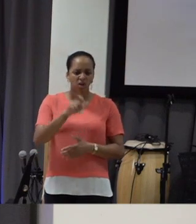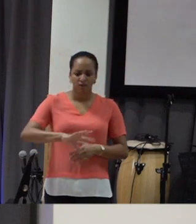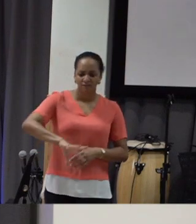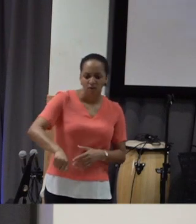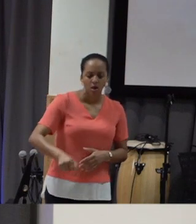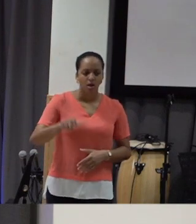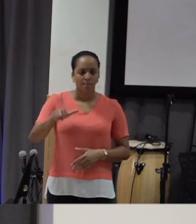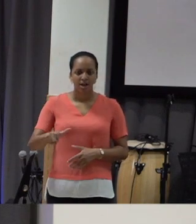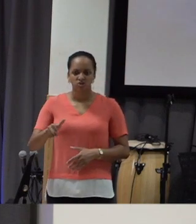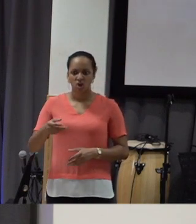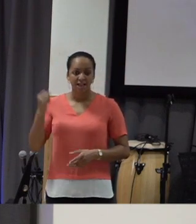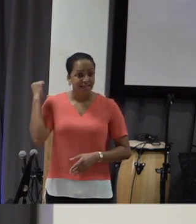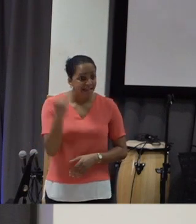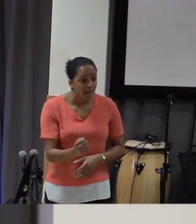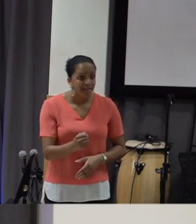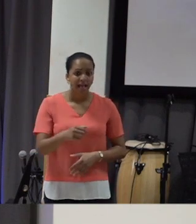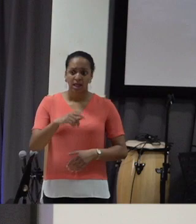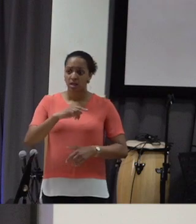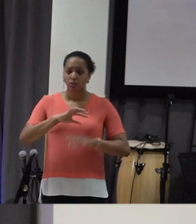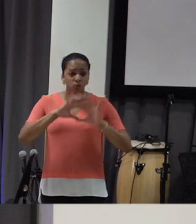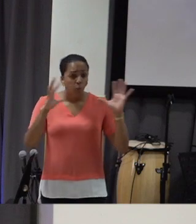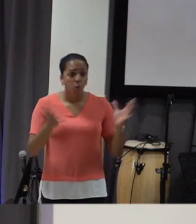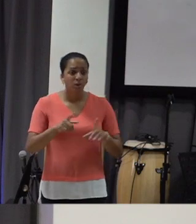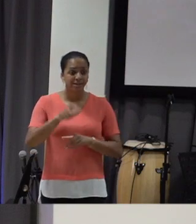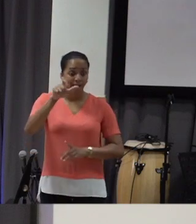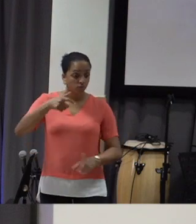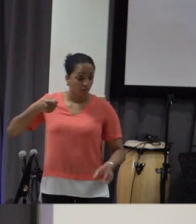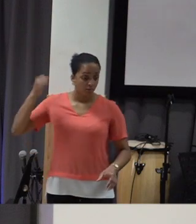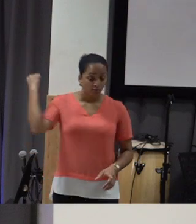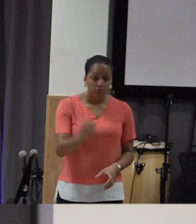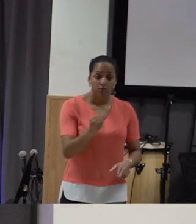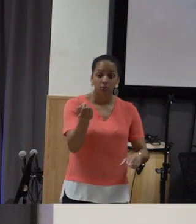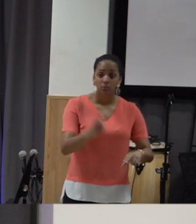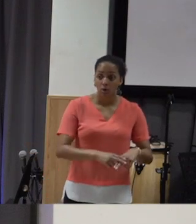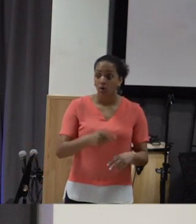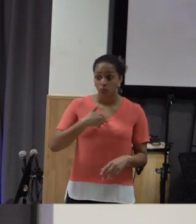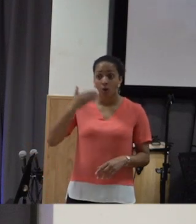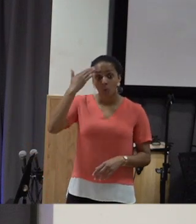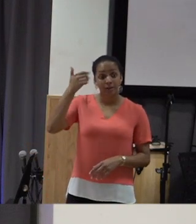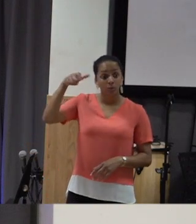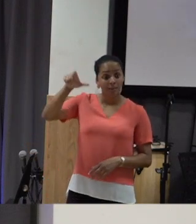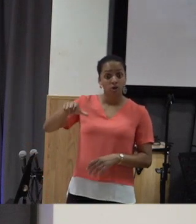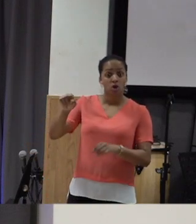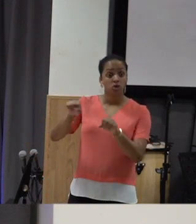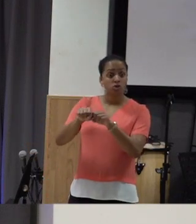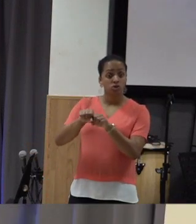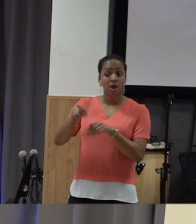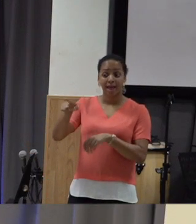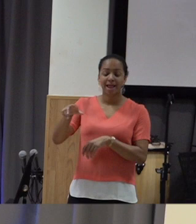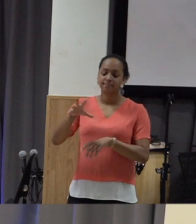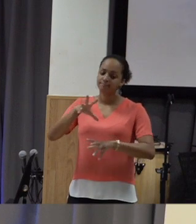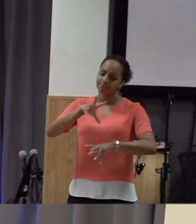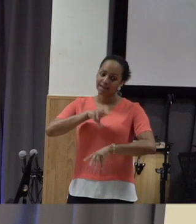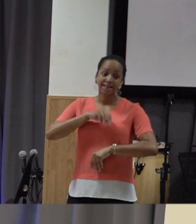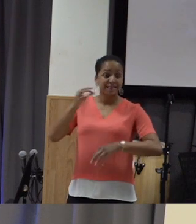voleurs, les malfaiteurs, les criminels et aussi les meurtriers. Je ne parle pas en vain parce que je connais une sœur qui a pardonné au meurtrier de sa mère